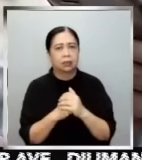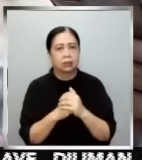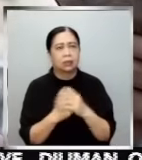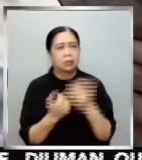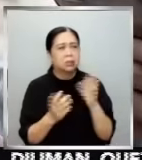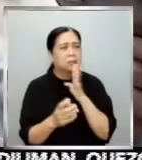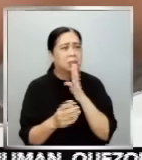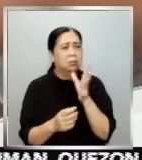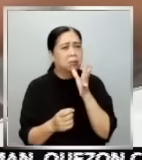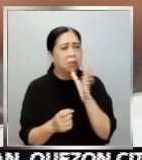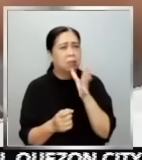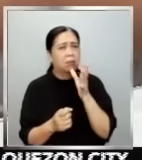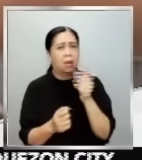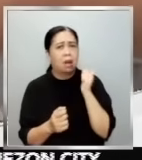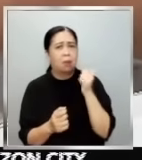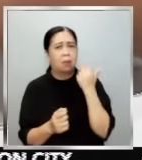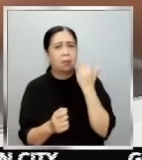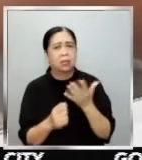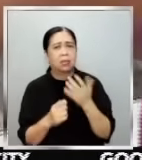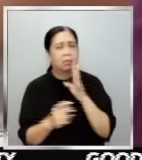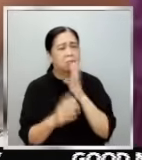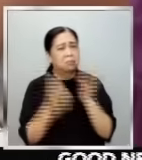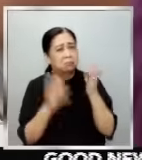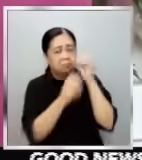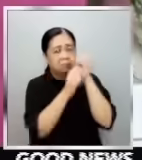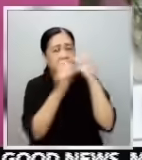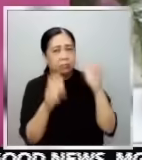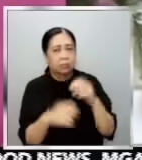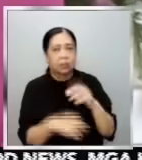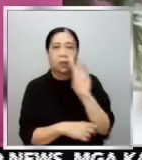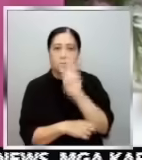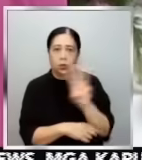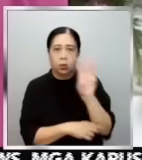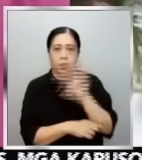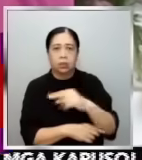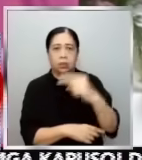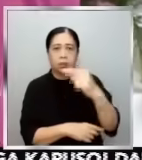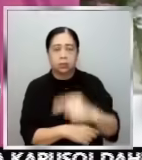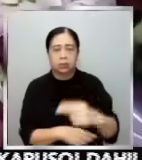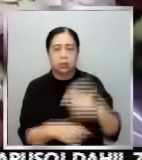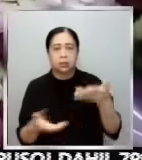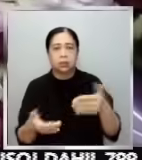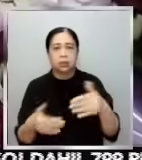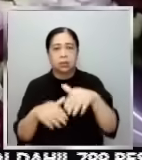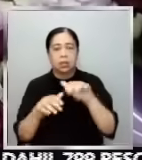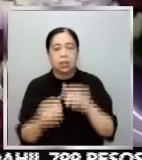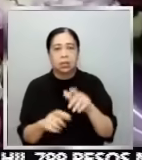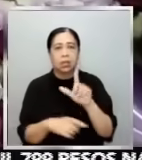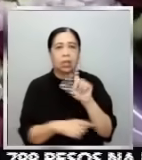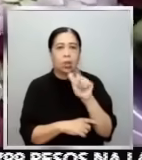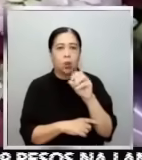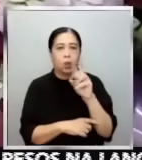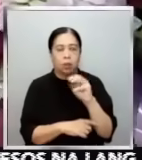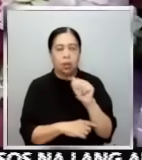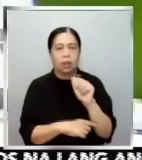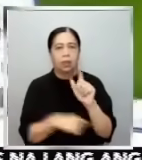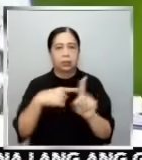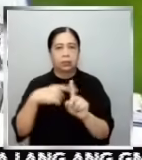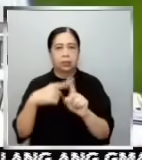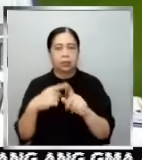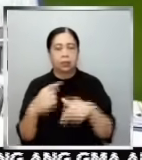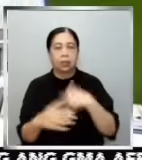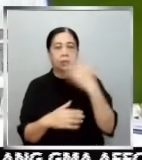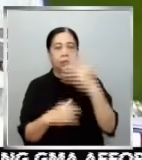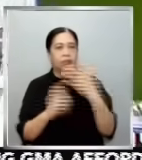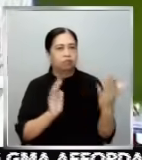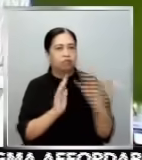ayoko pa mamatay sa Miyerkules ililibing si gemboy sa Laloma Cemetery sa Martes naman maghaharap na raw sila sa piskalya ng anim na pulis